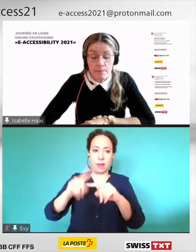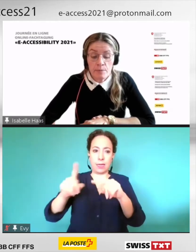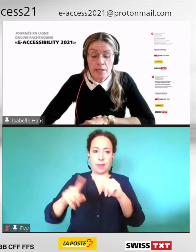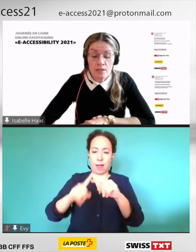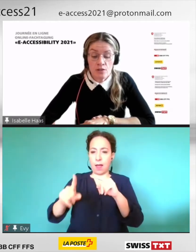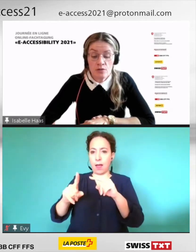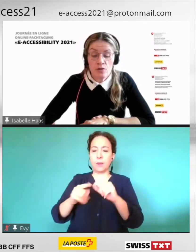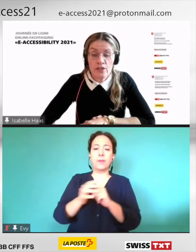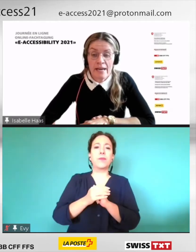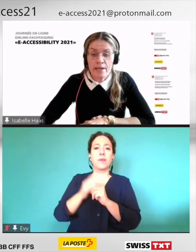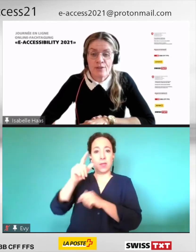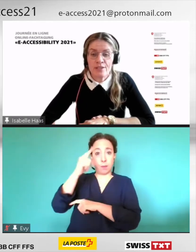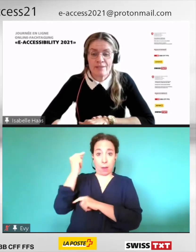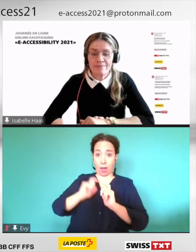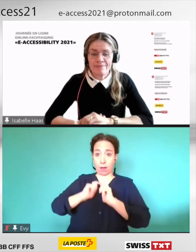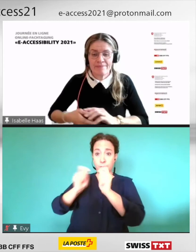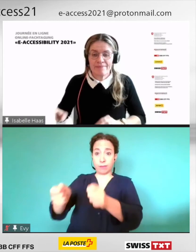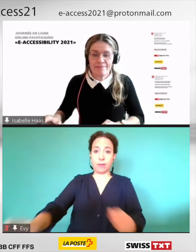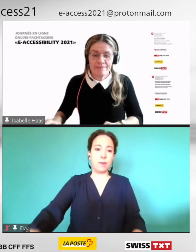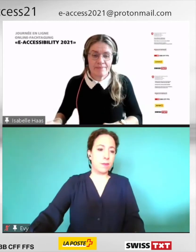Barbara, je te donne la parole.